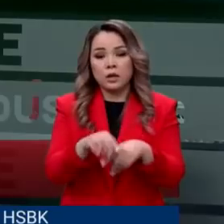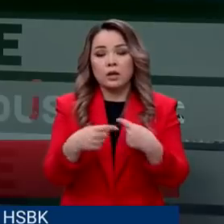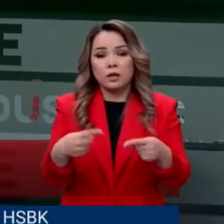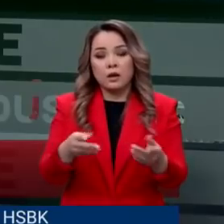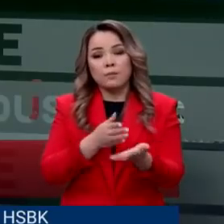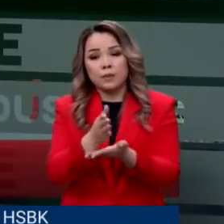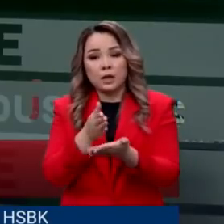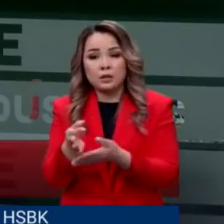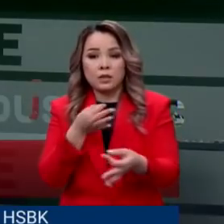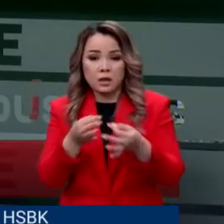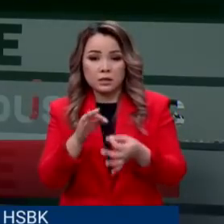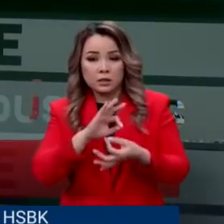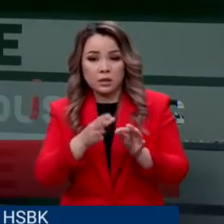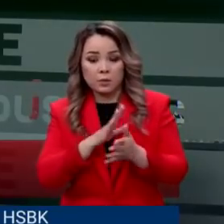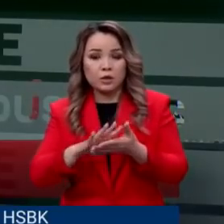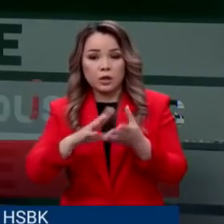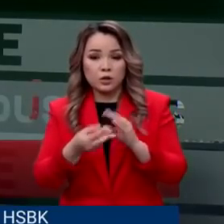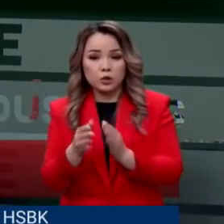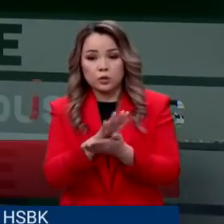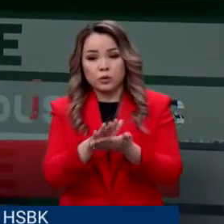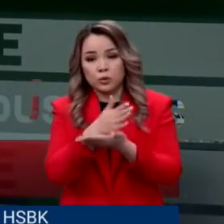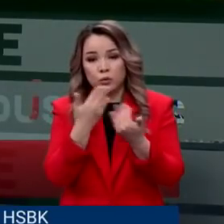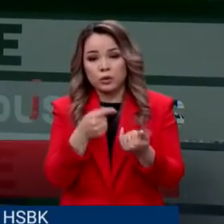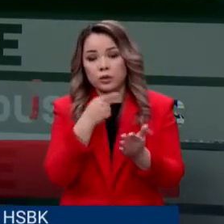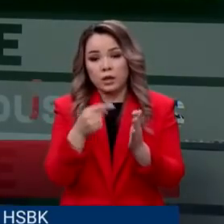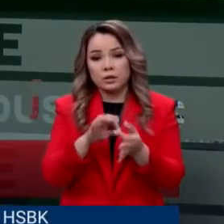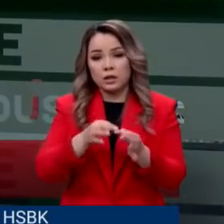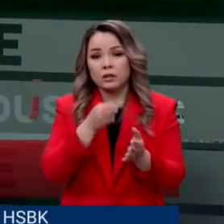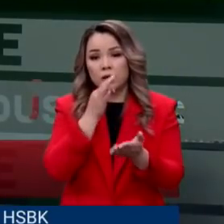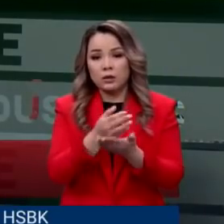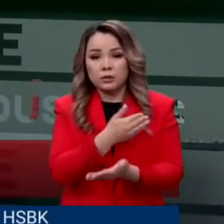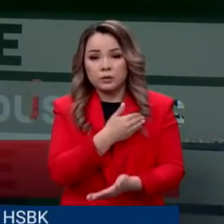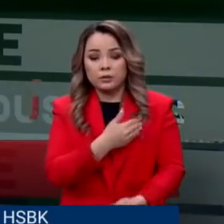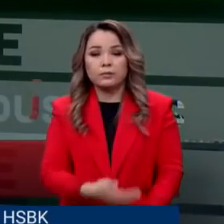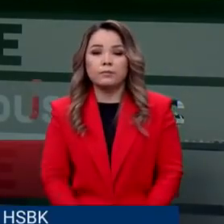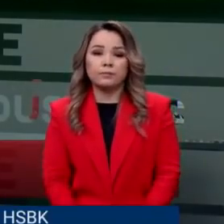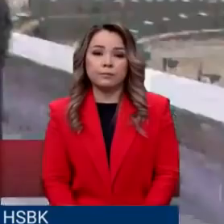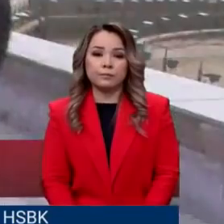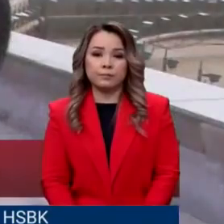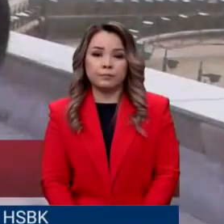türlü mekemege barıptı, bırak netije jok. Meselege Mirey Bayet öngülüp kördi.